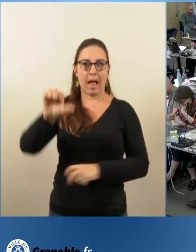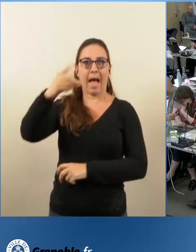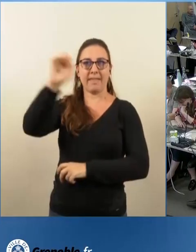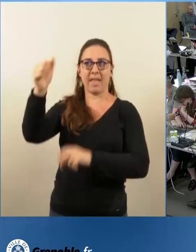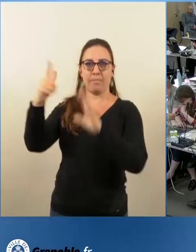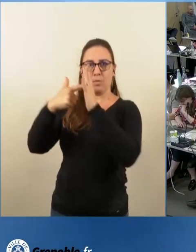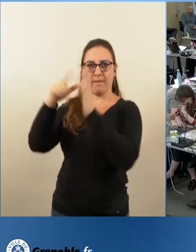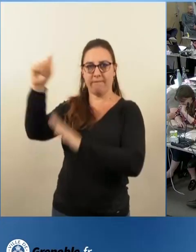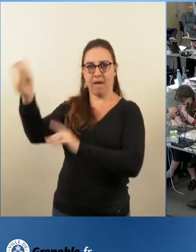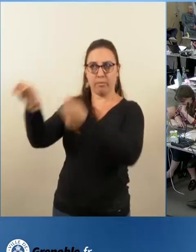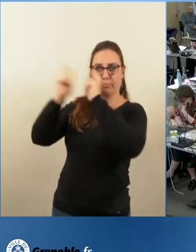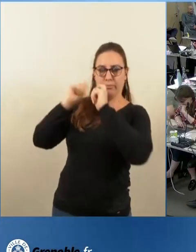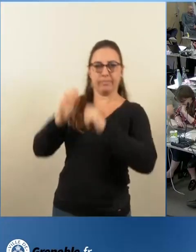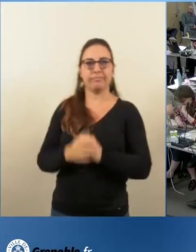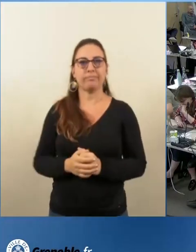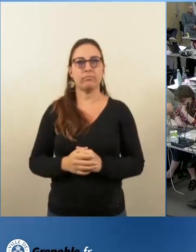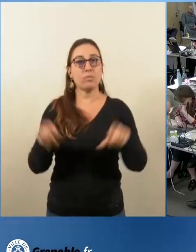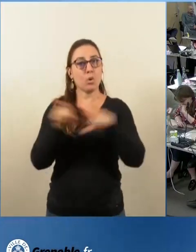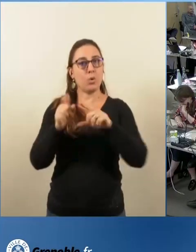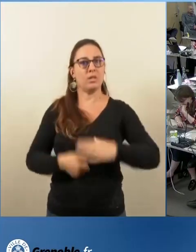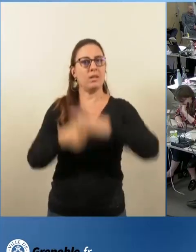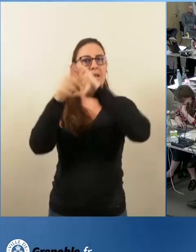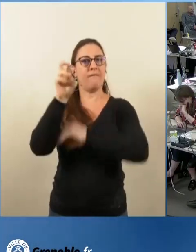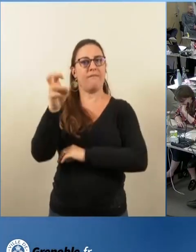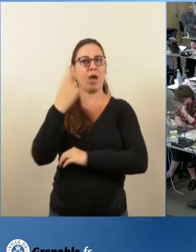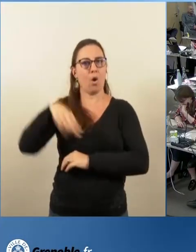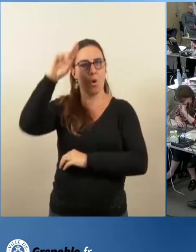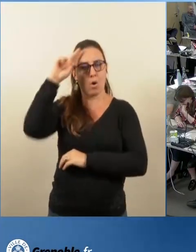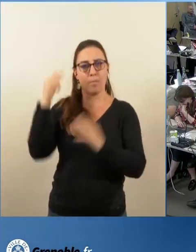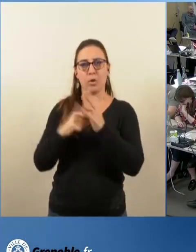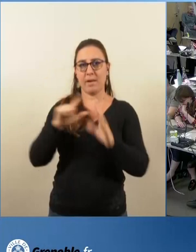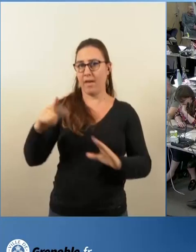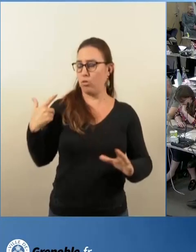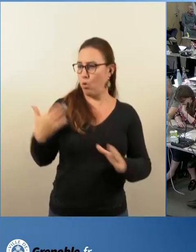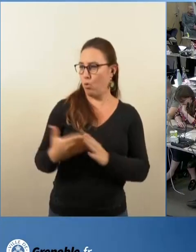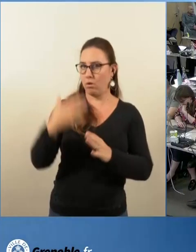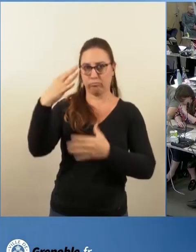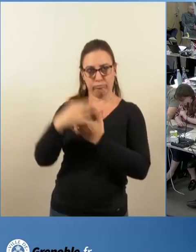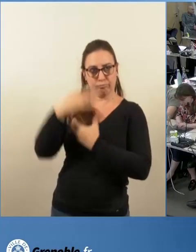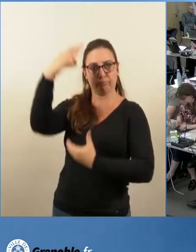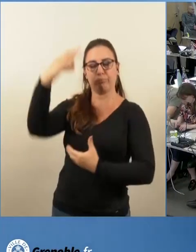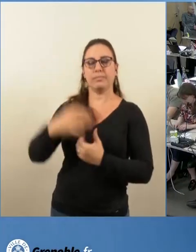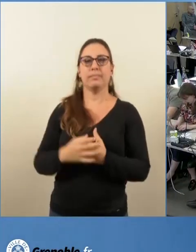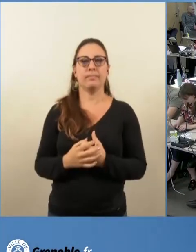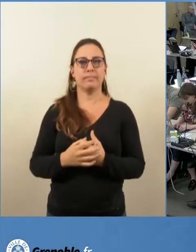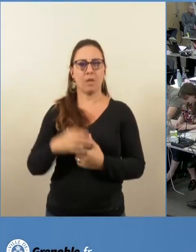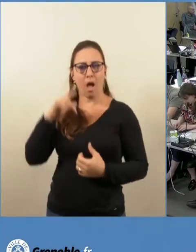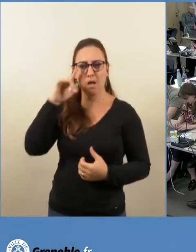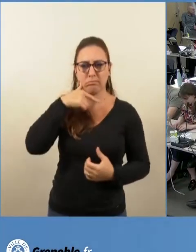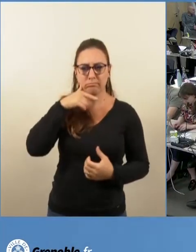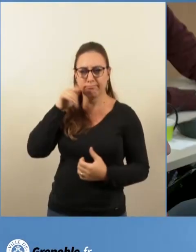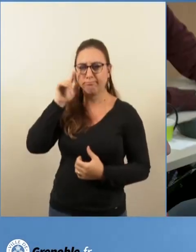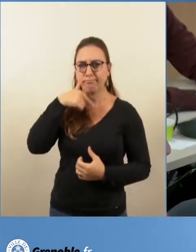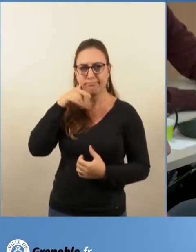puis a été désigné capitaine verte de l'Europe en 2022 ses efforts constants dans la